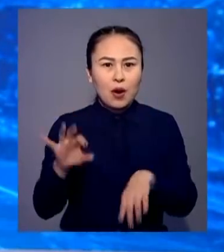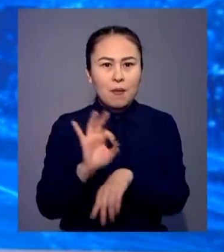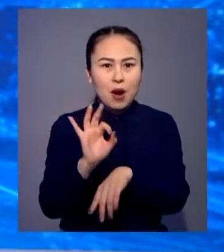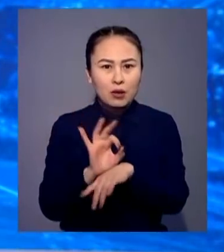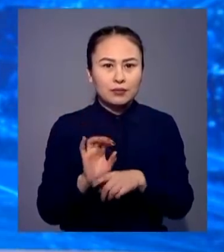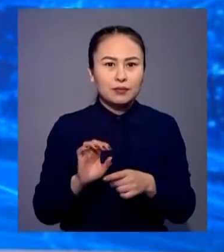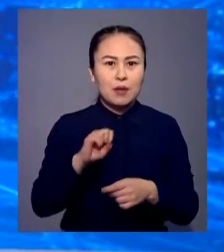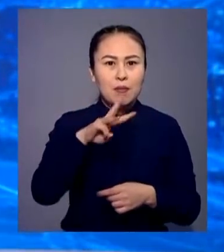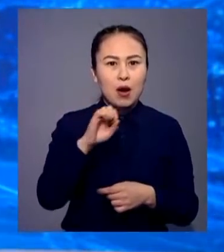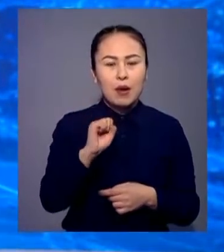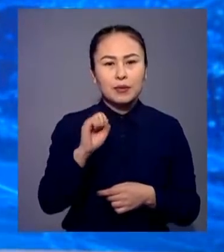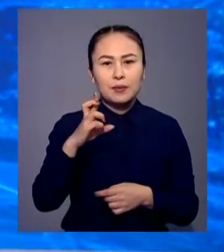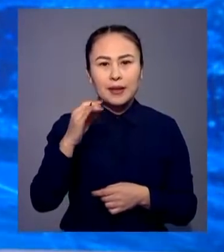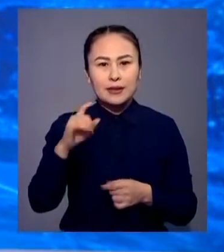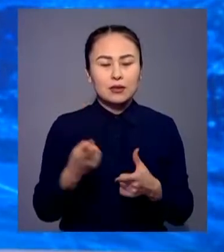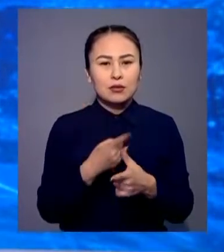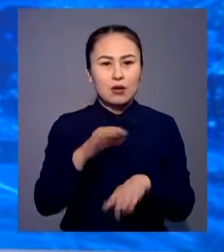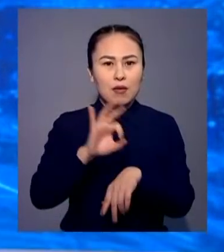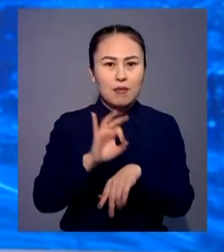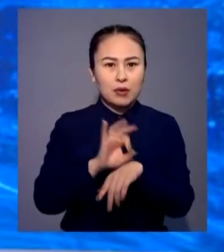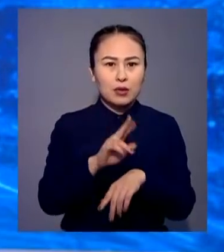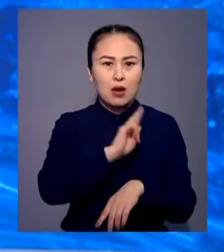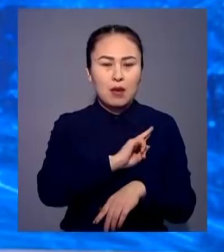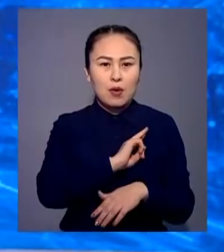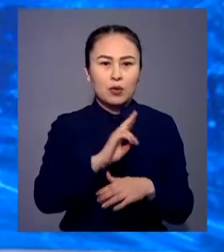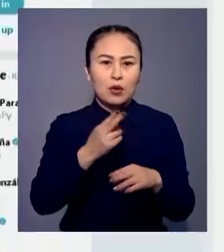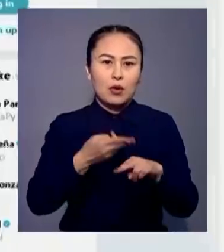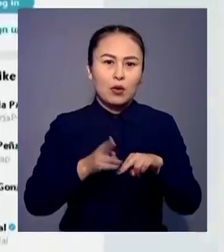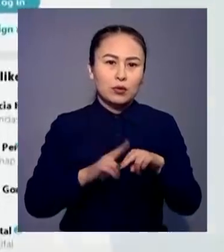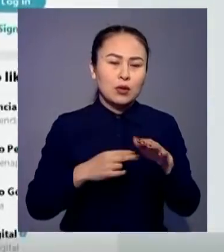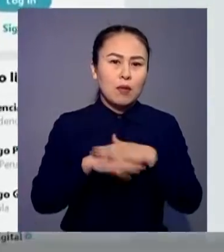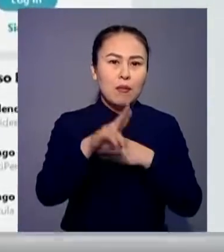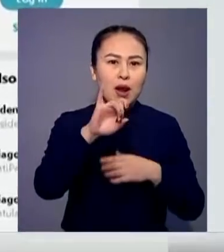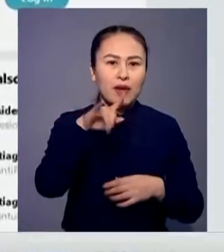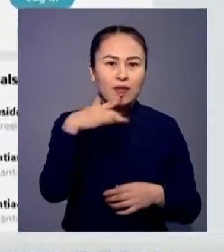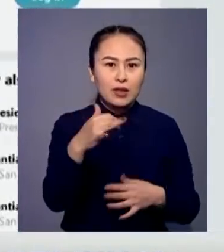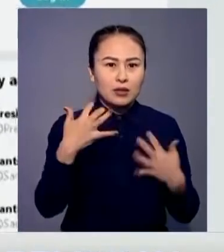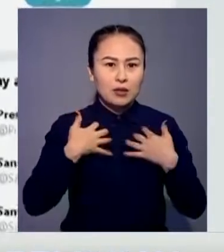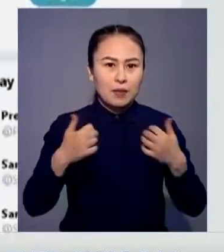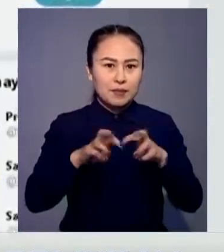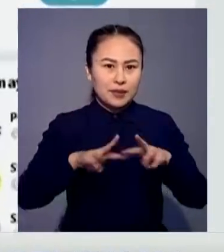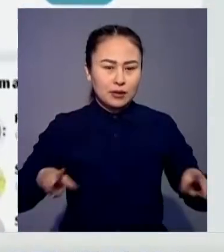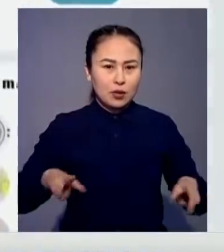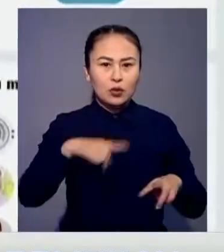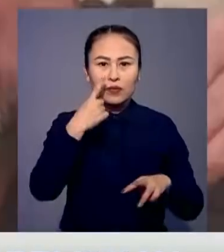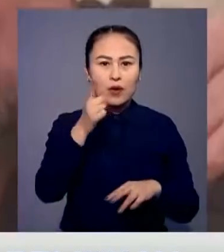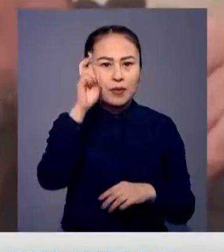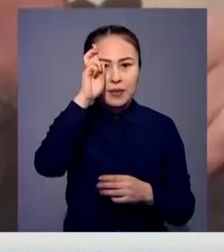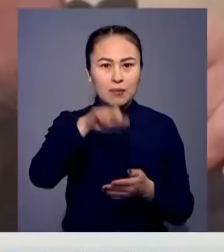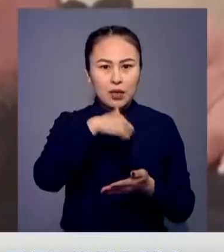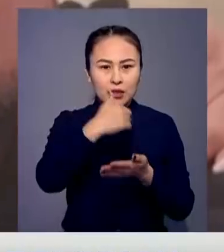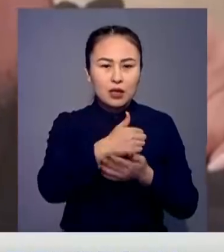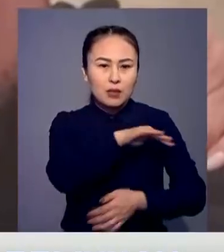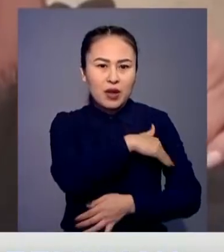дертке шалдығып жұмысын шектеген. Бұл туралы Парагвай денсаулық сақтау министрі мәліметті. Оның айтуынша, мемлекет басшысының температурасы